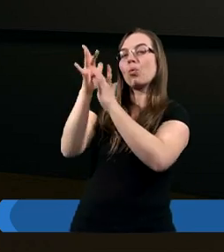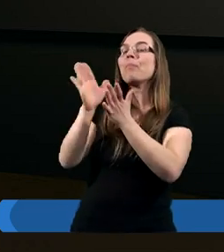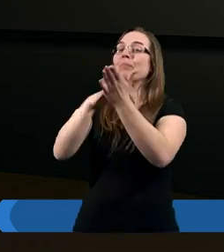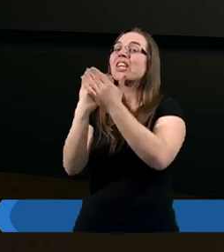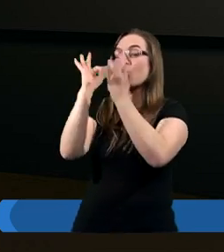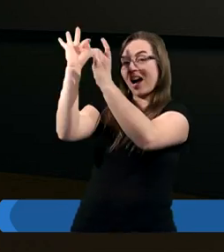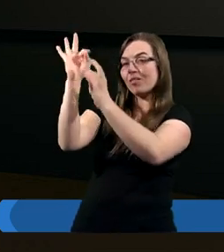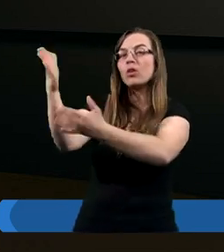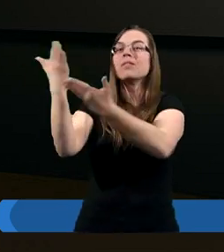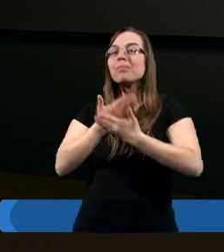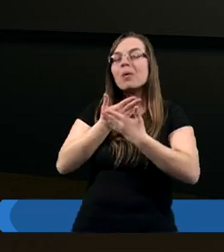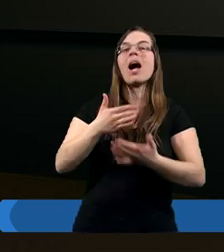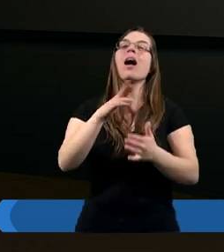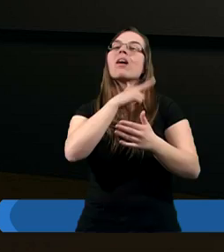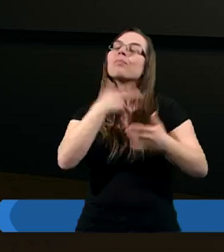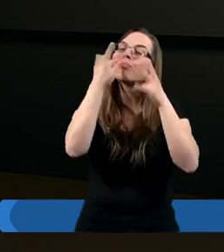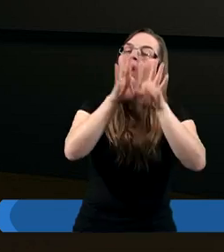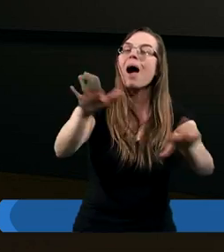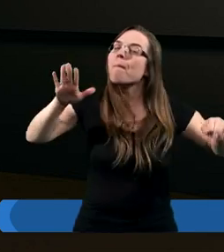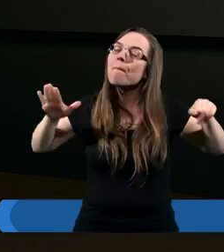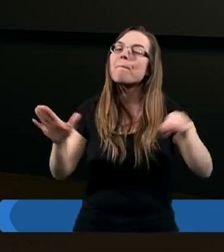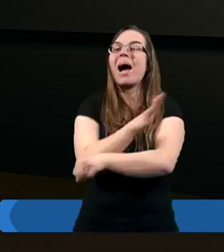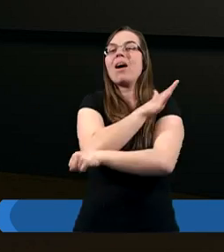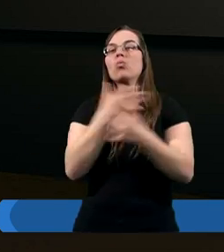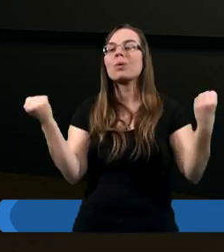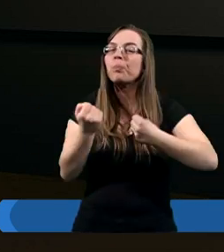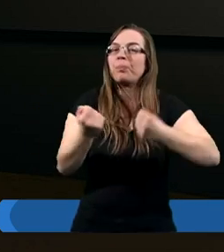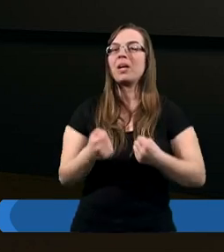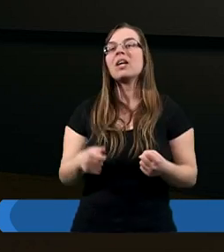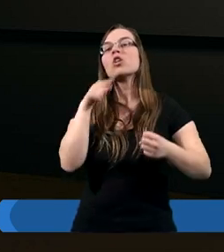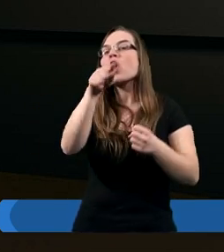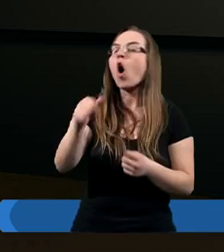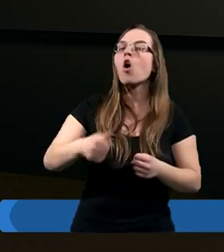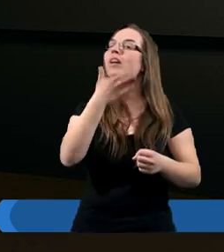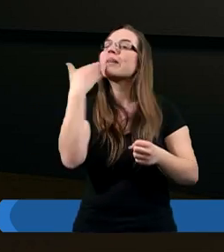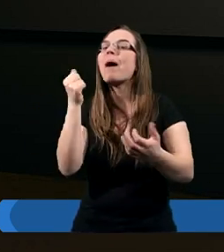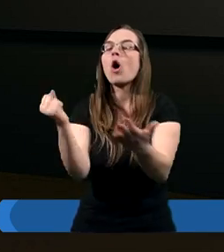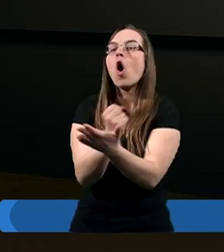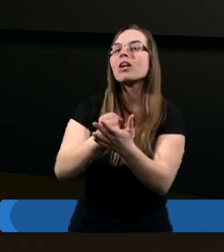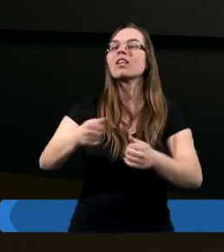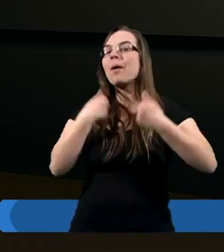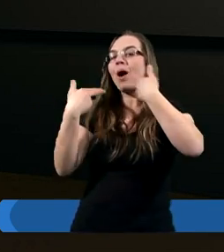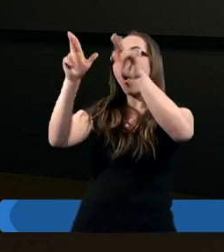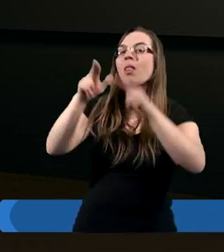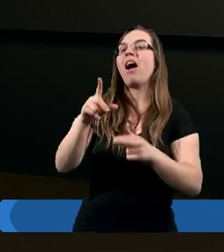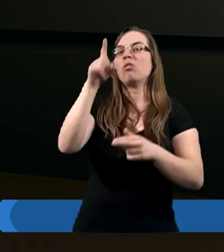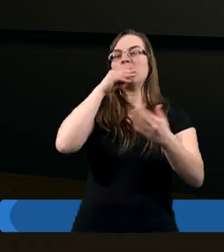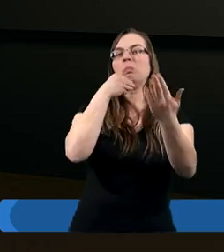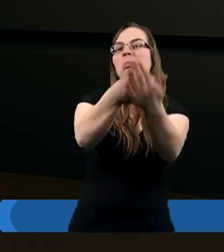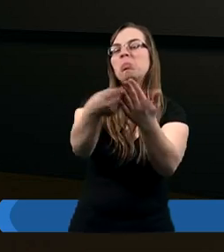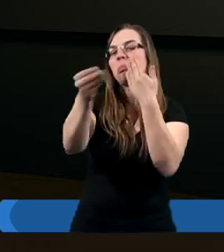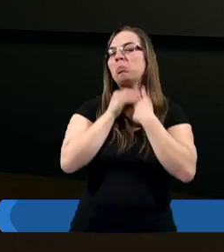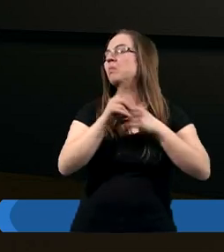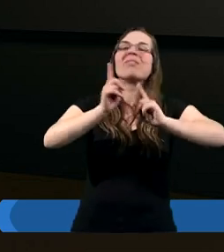przykład pokazał najpełniej to, że nie ma takiej konieczności, by oddawać złem za złe.